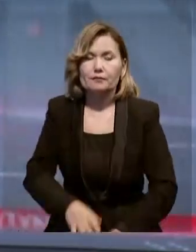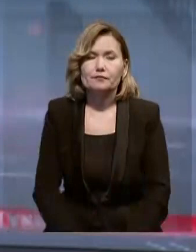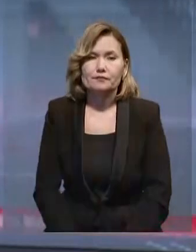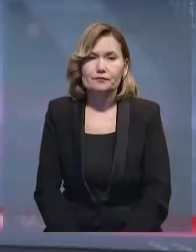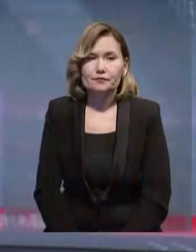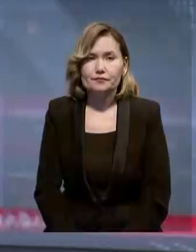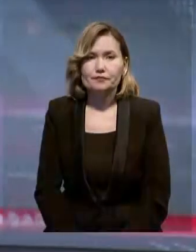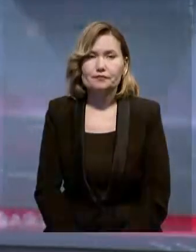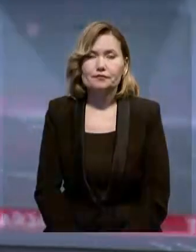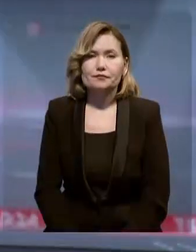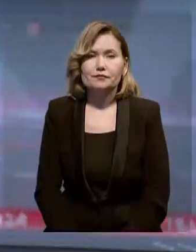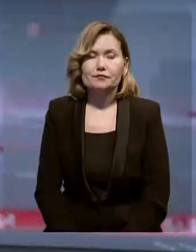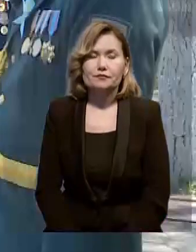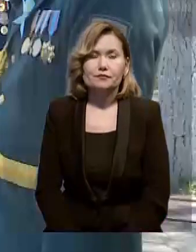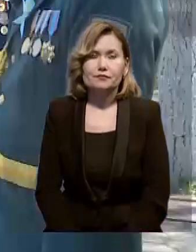қабылдады.